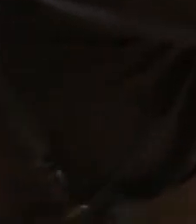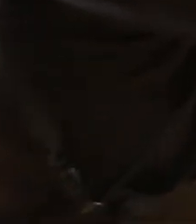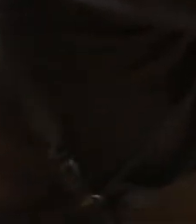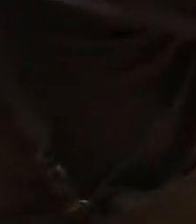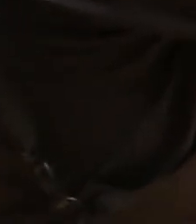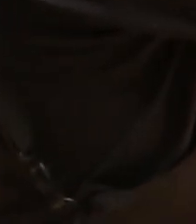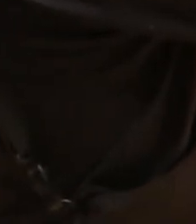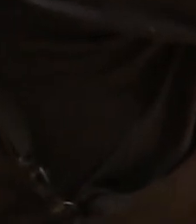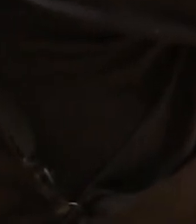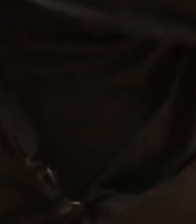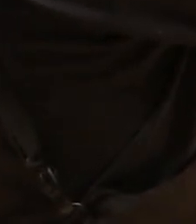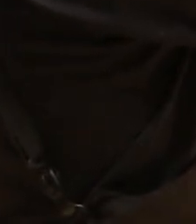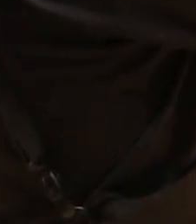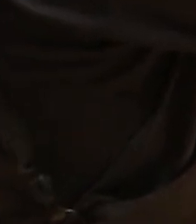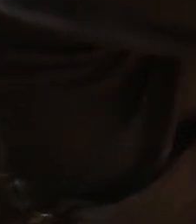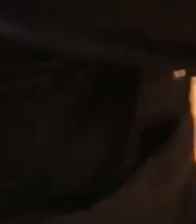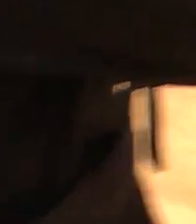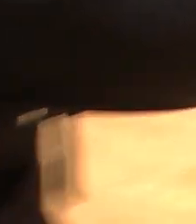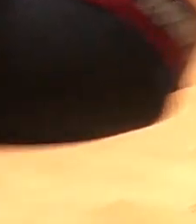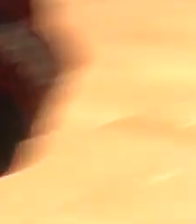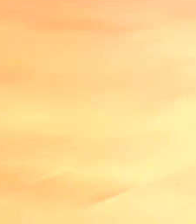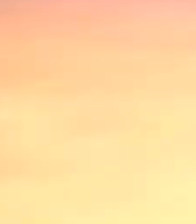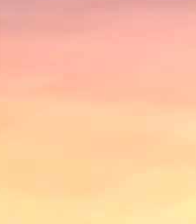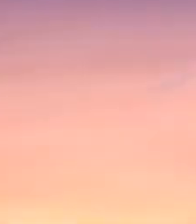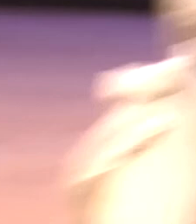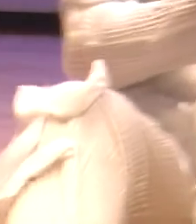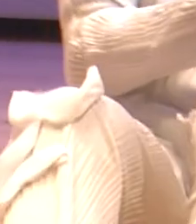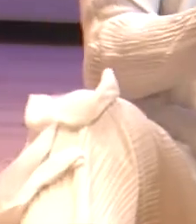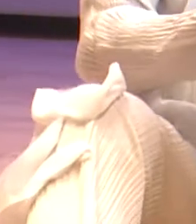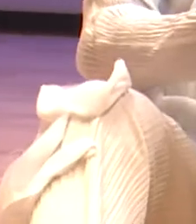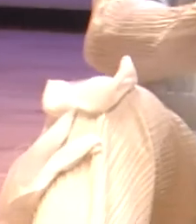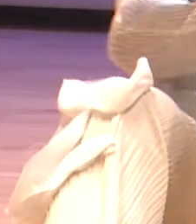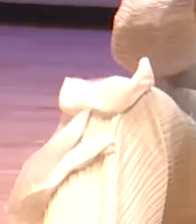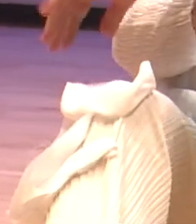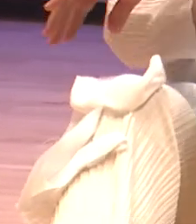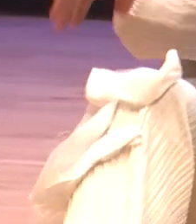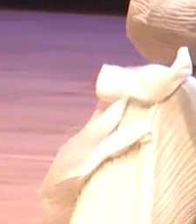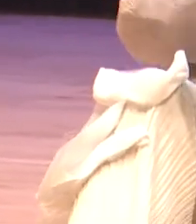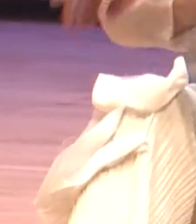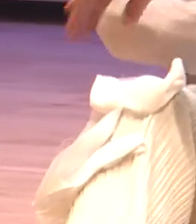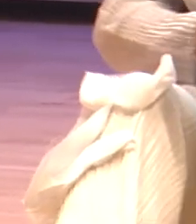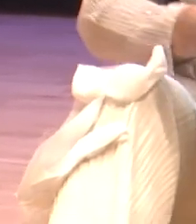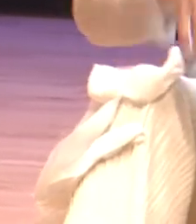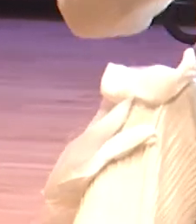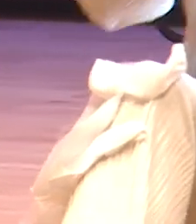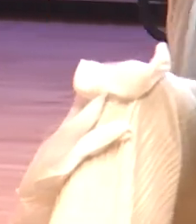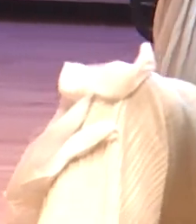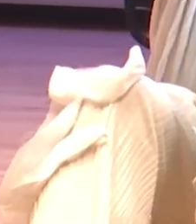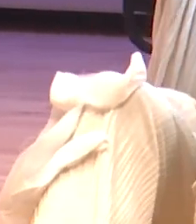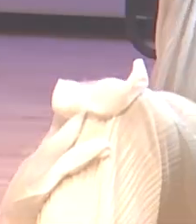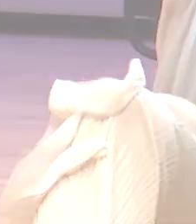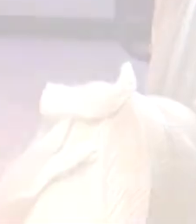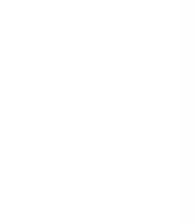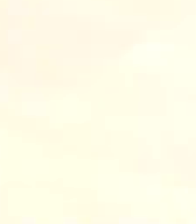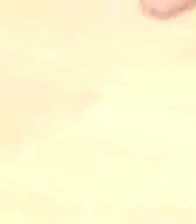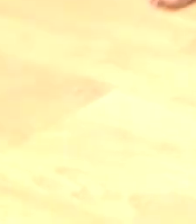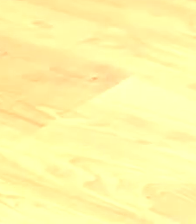お願いしますいいん一番前側が大好き米ですん